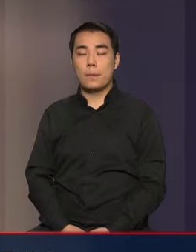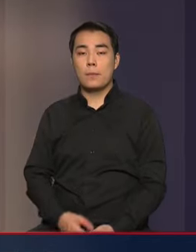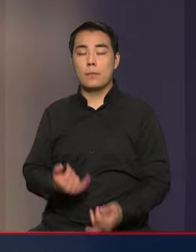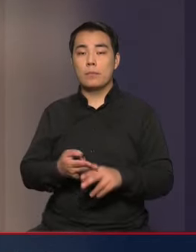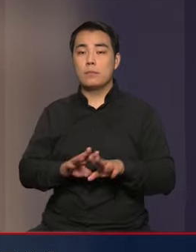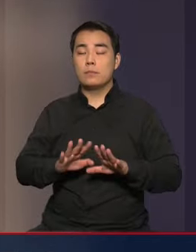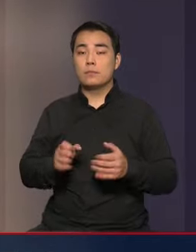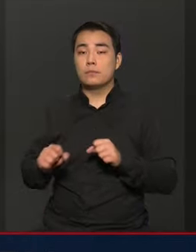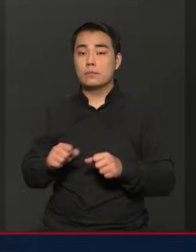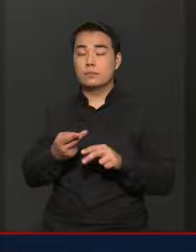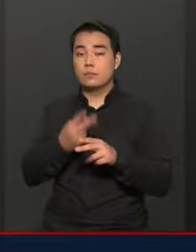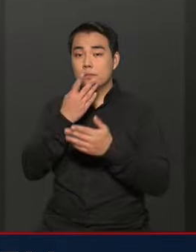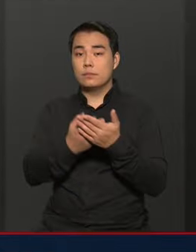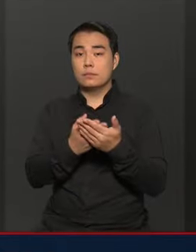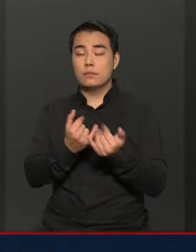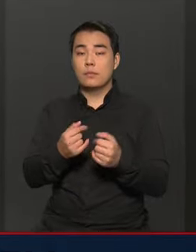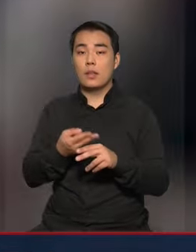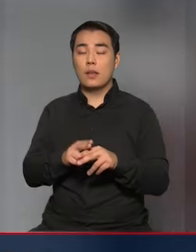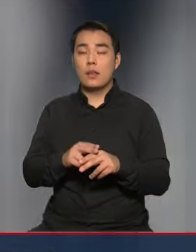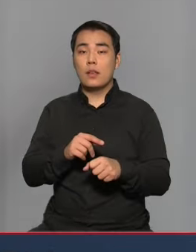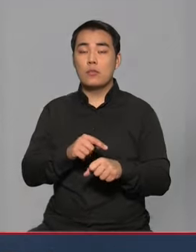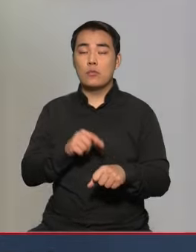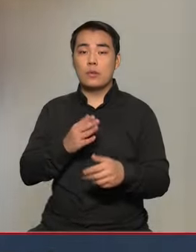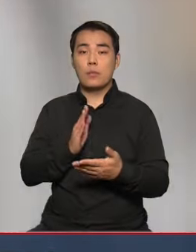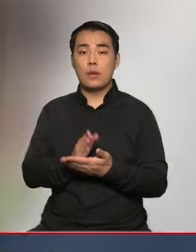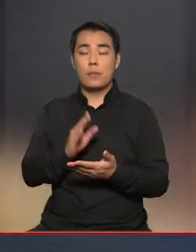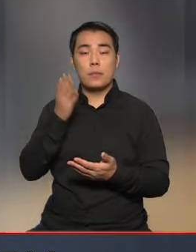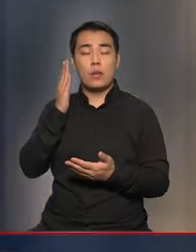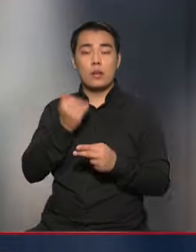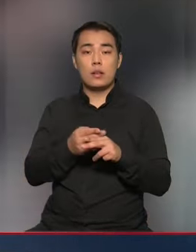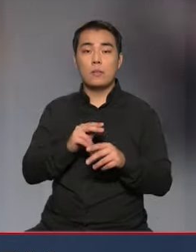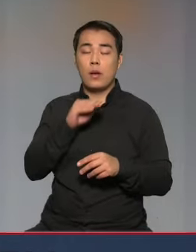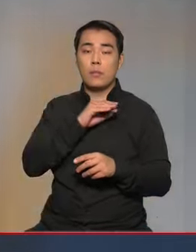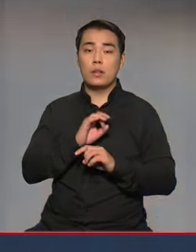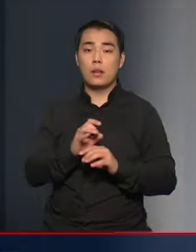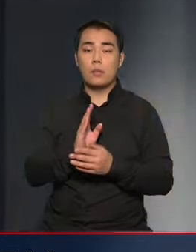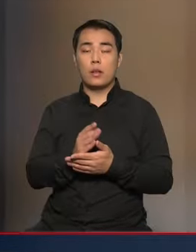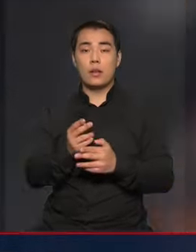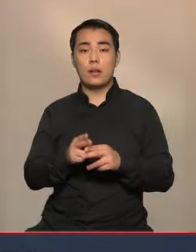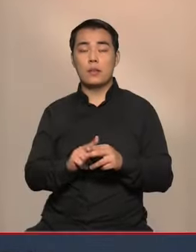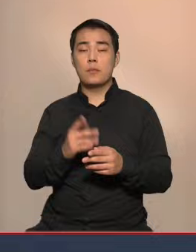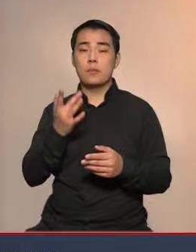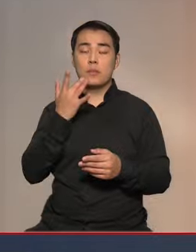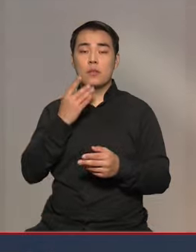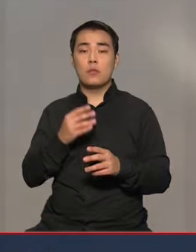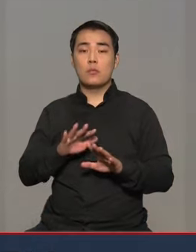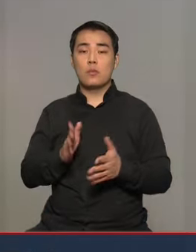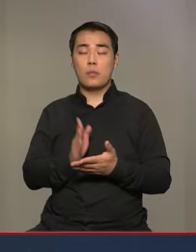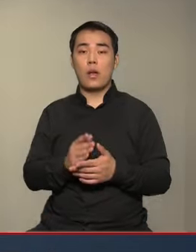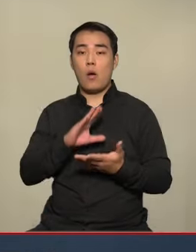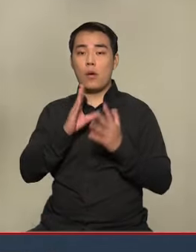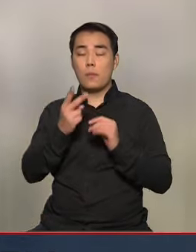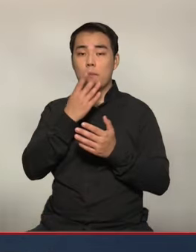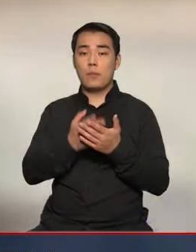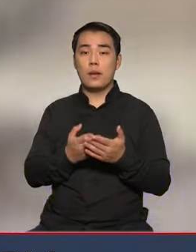Зілзала кезінде адам психологиялық тұрғыдан эмоционалдық күй кешеді. Мұны психолог мамандар айтып отыр. Бұл қалыпты жағдай дейді. Жан жақтан келіп жатқан